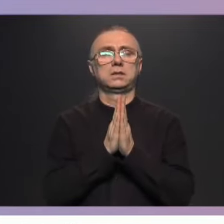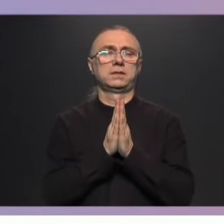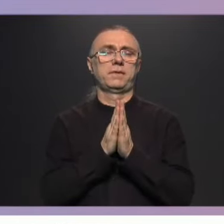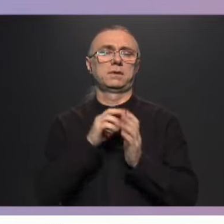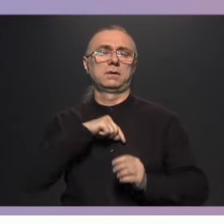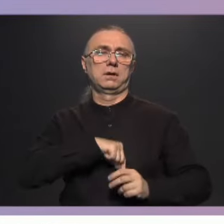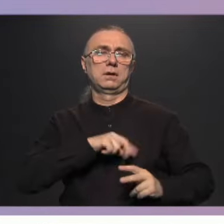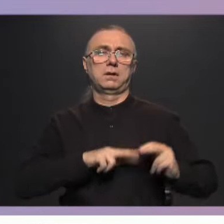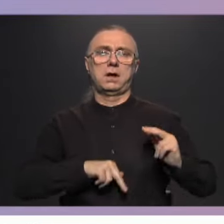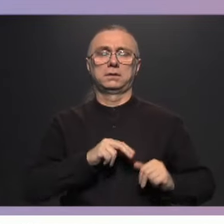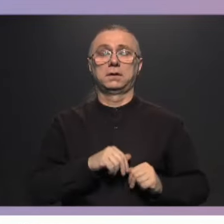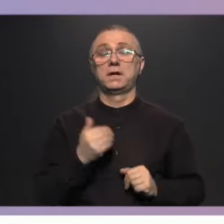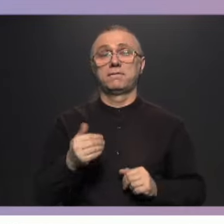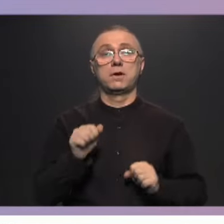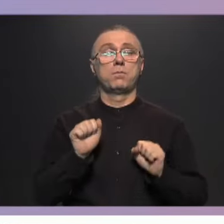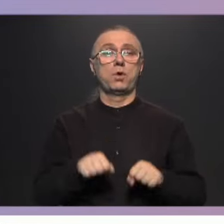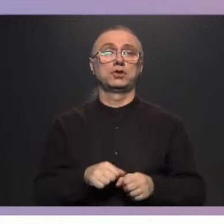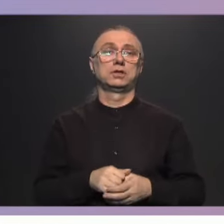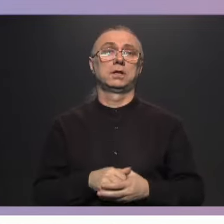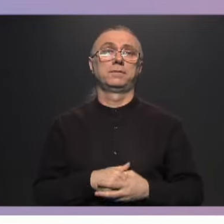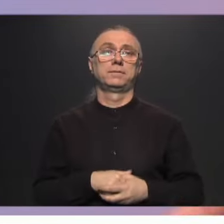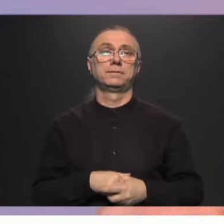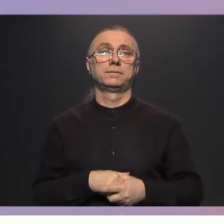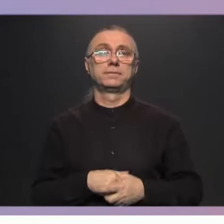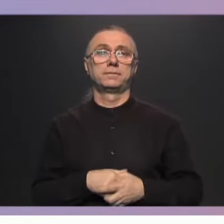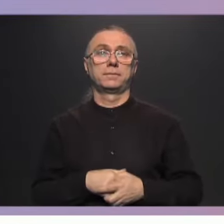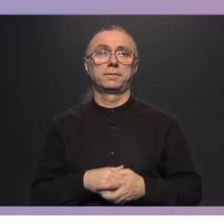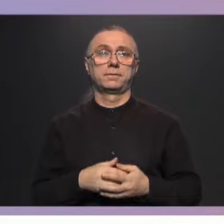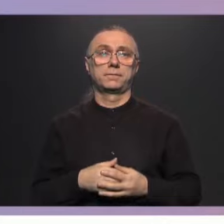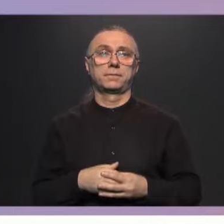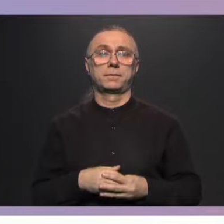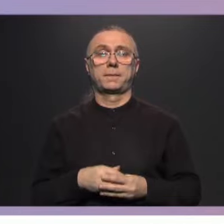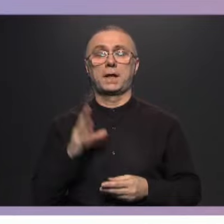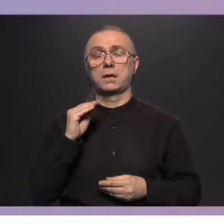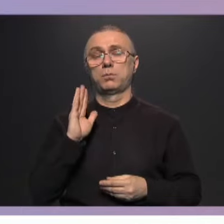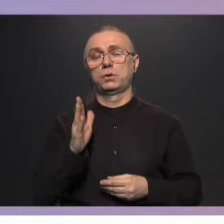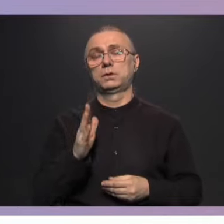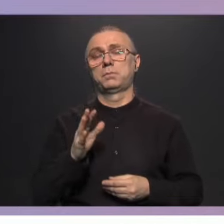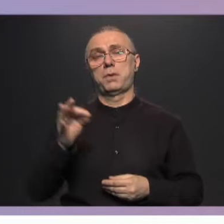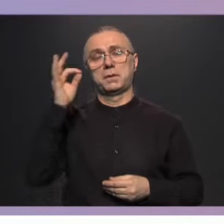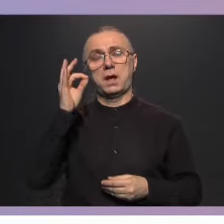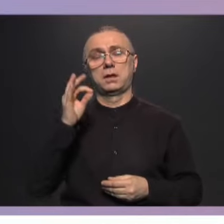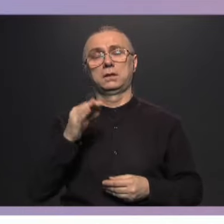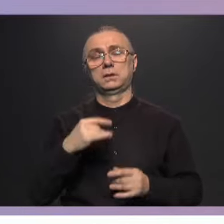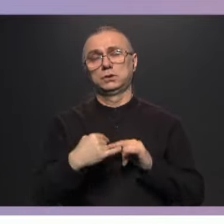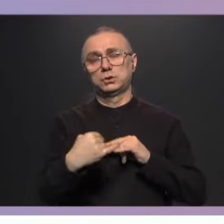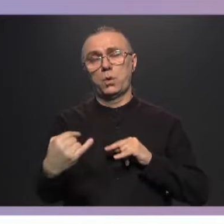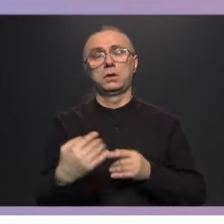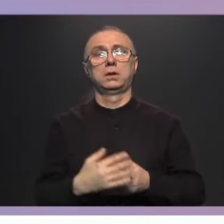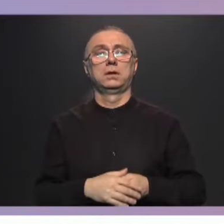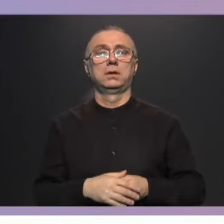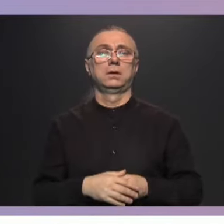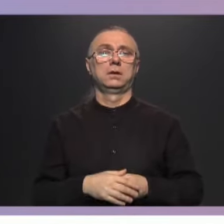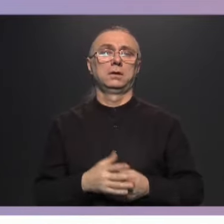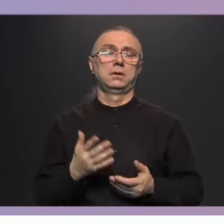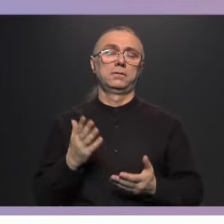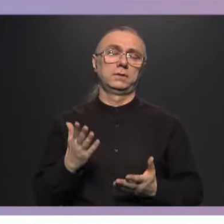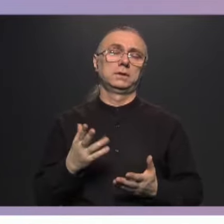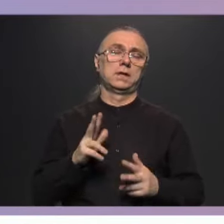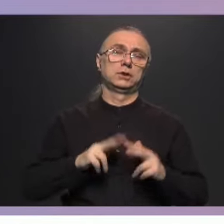Вот. И вы можете потом, когда это будет поминальный стол, спокойно, тихо, настроившись на